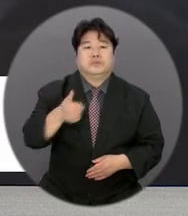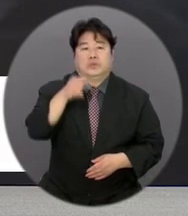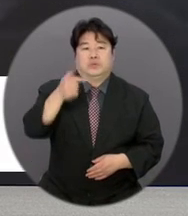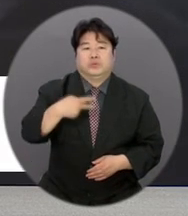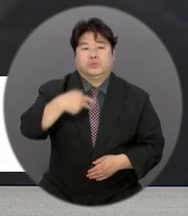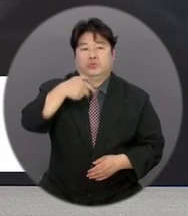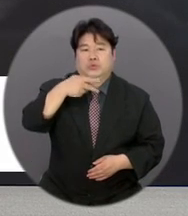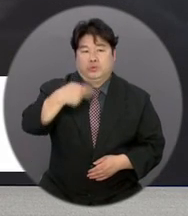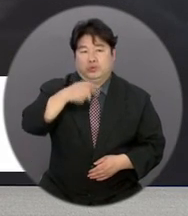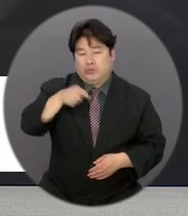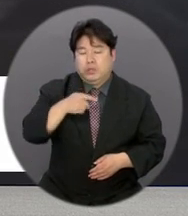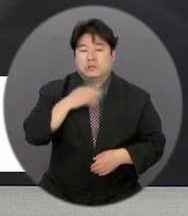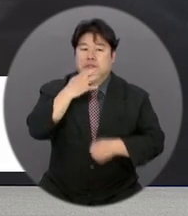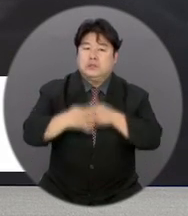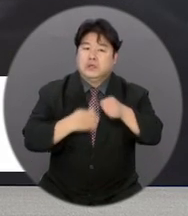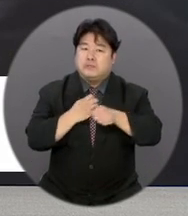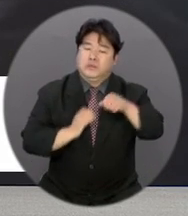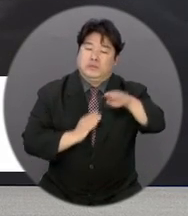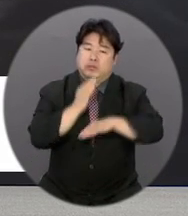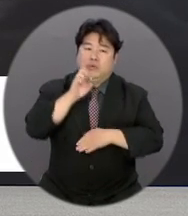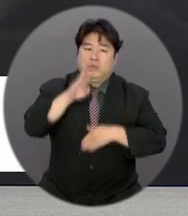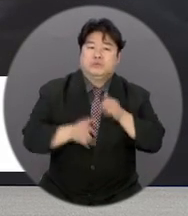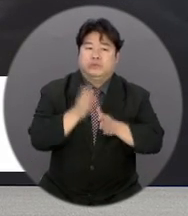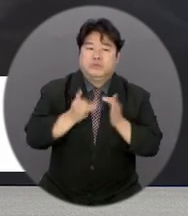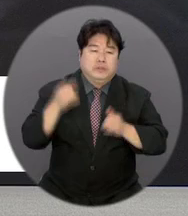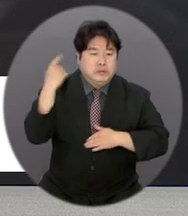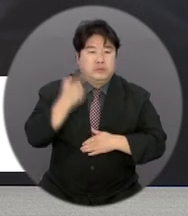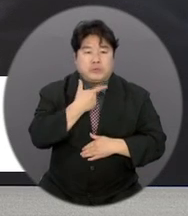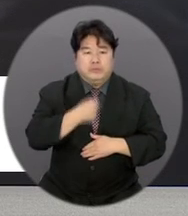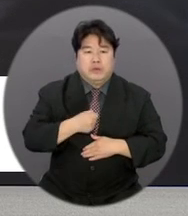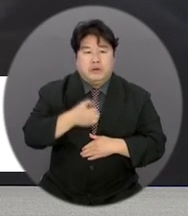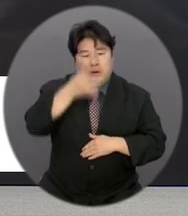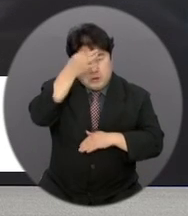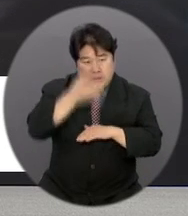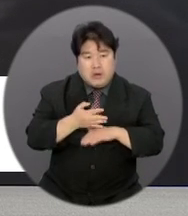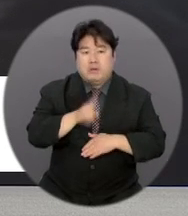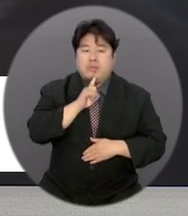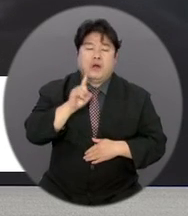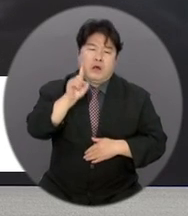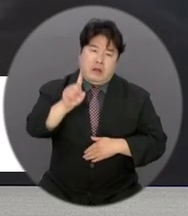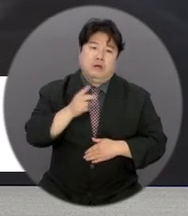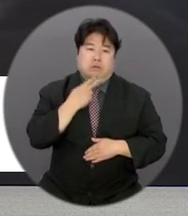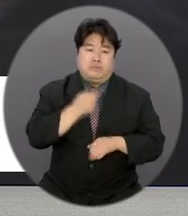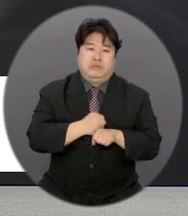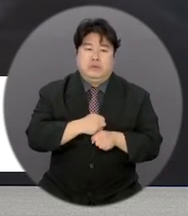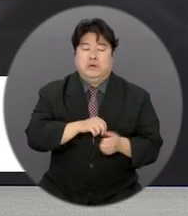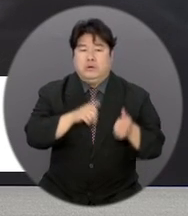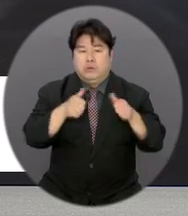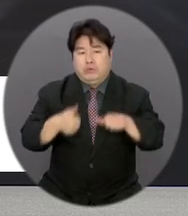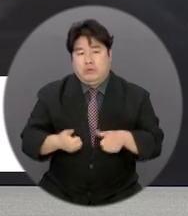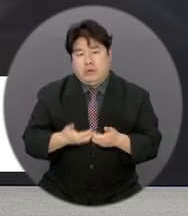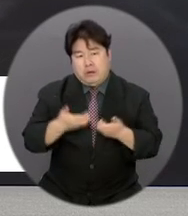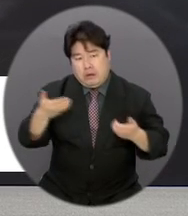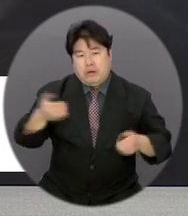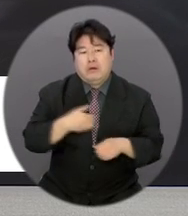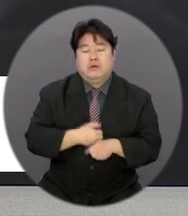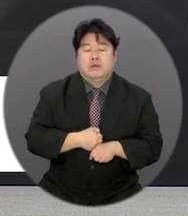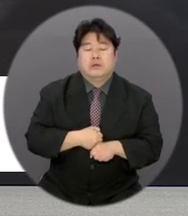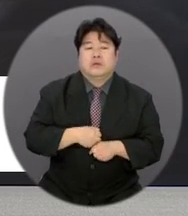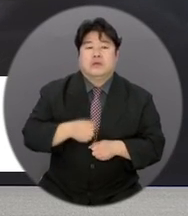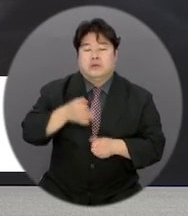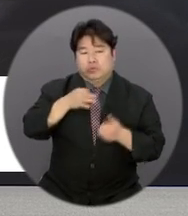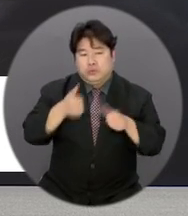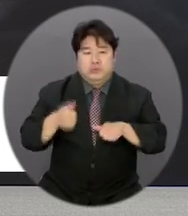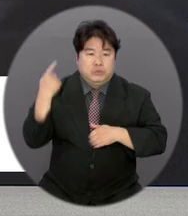전두환은 40년이 넘도록 광주 시민들이 듣고 싶었던 사과 한마디 없이 세상을 떠났습니다. 사망 소식을 들은